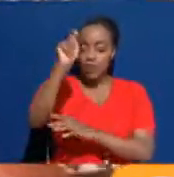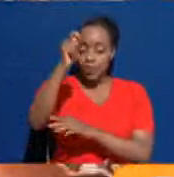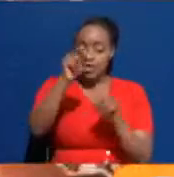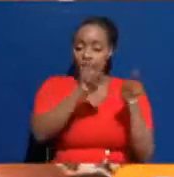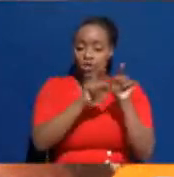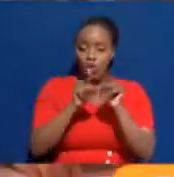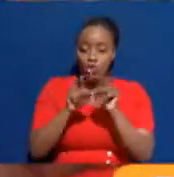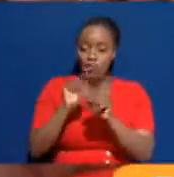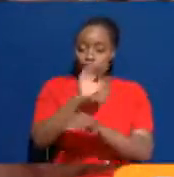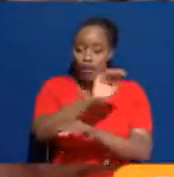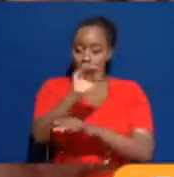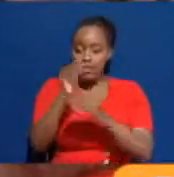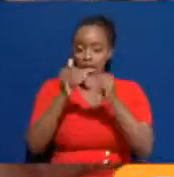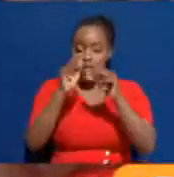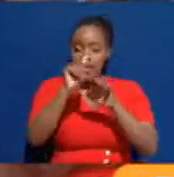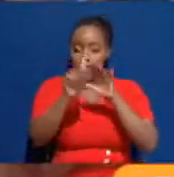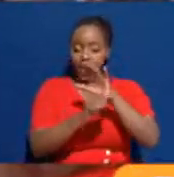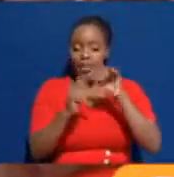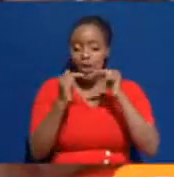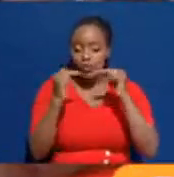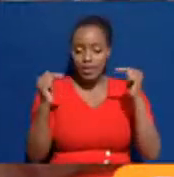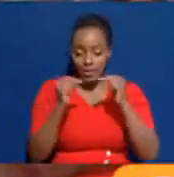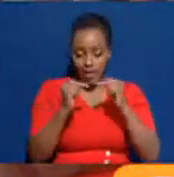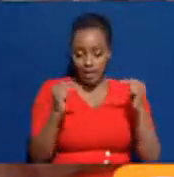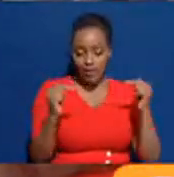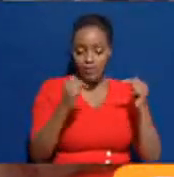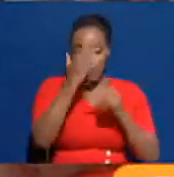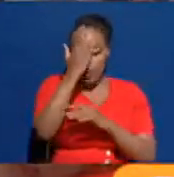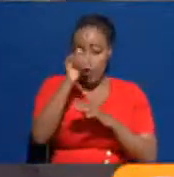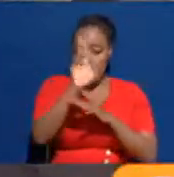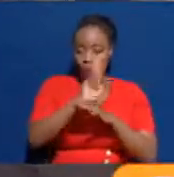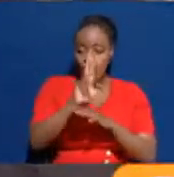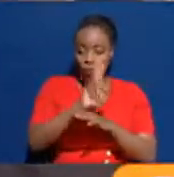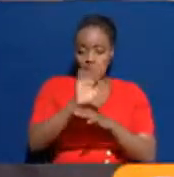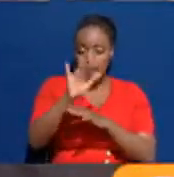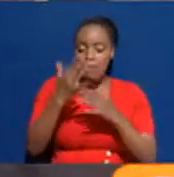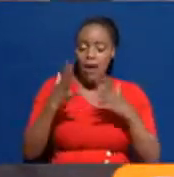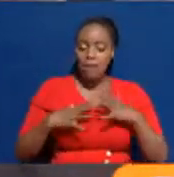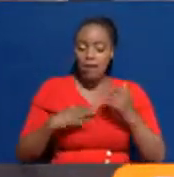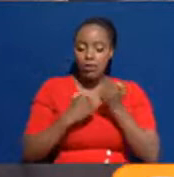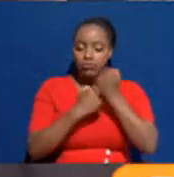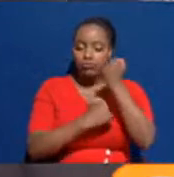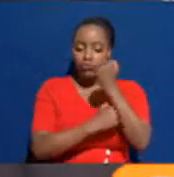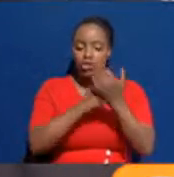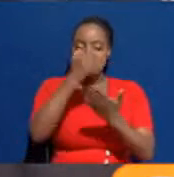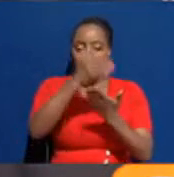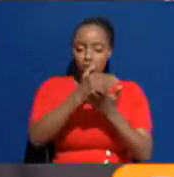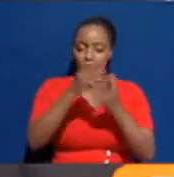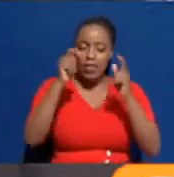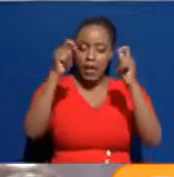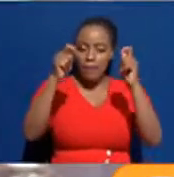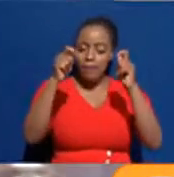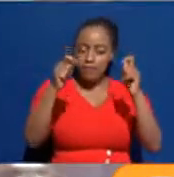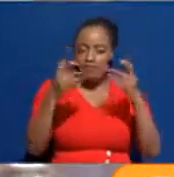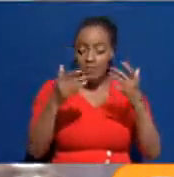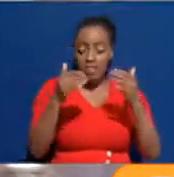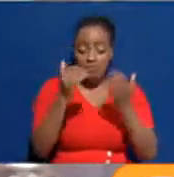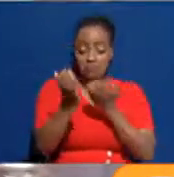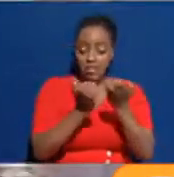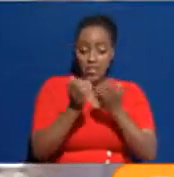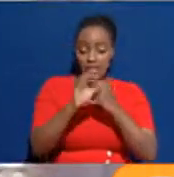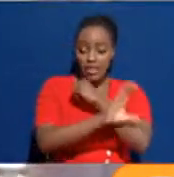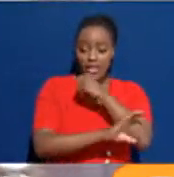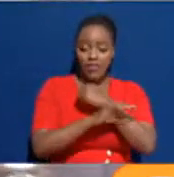aidha amewatuhumu viongozi wa upinzani kwa kuwatumia wafuasi wao kusambaratisha biashara nchini. Hata